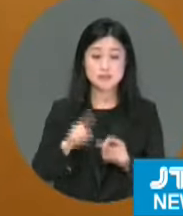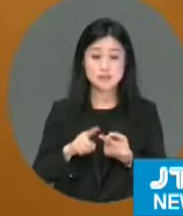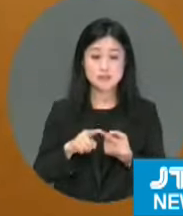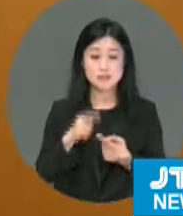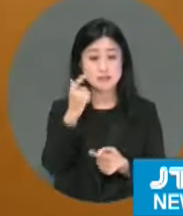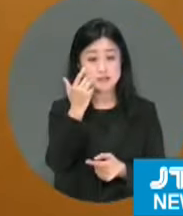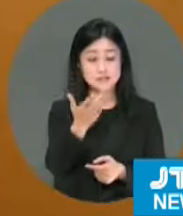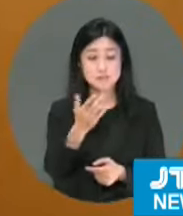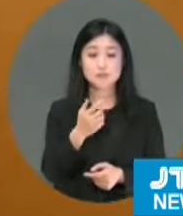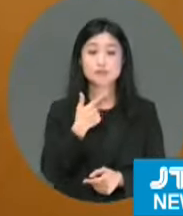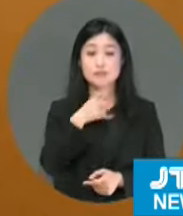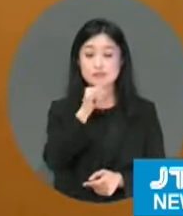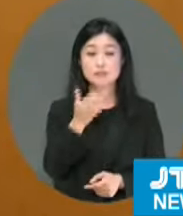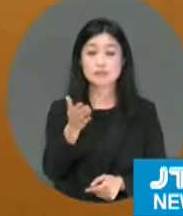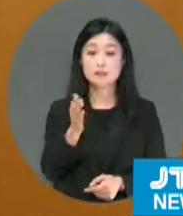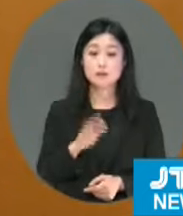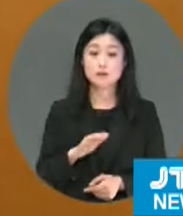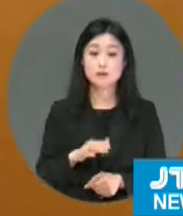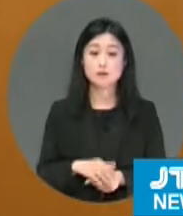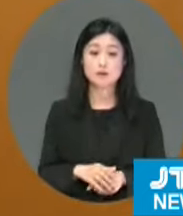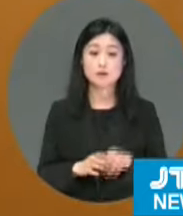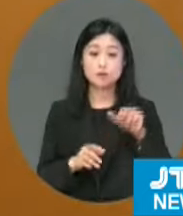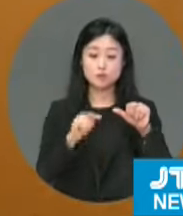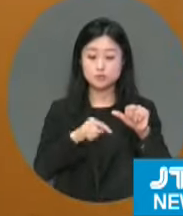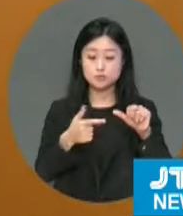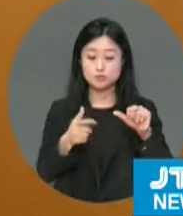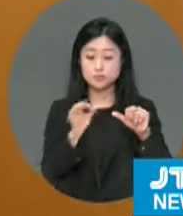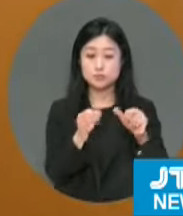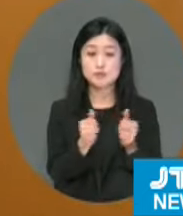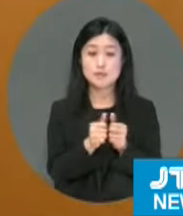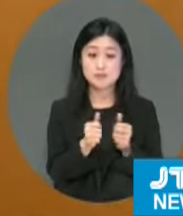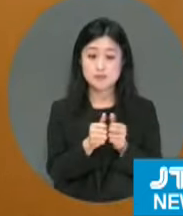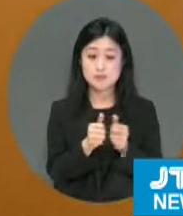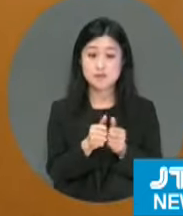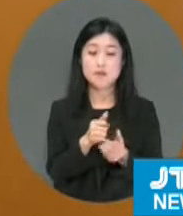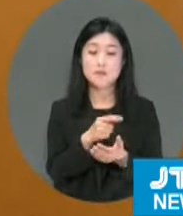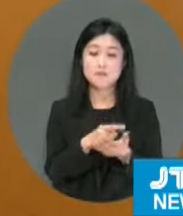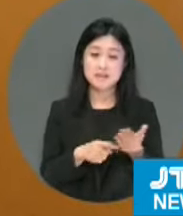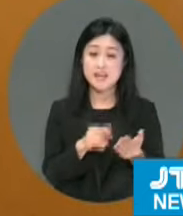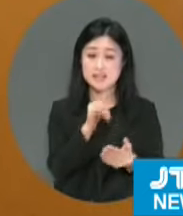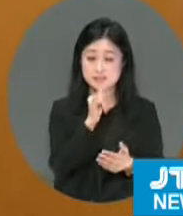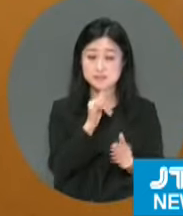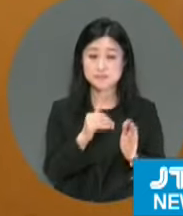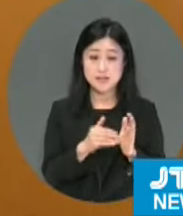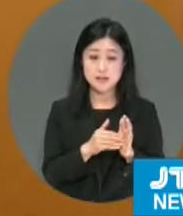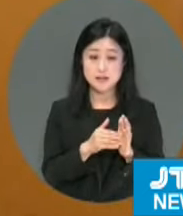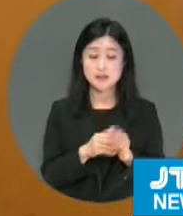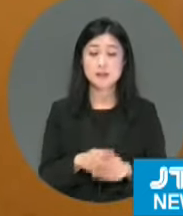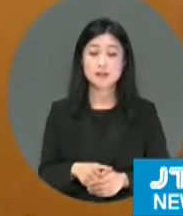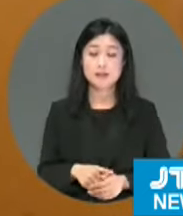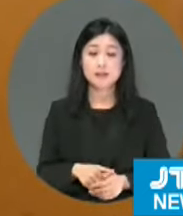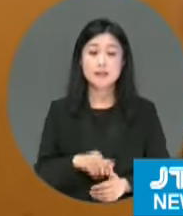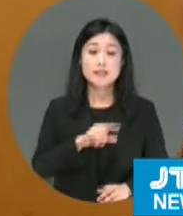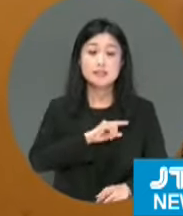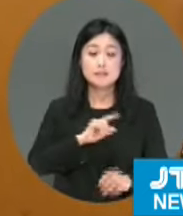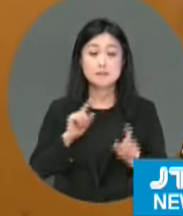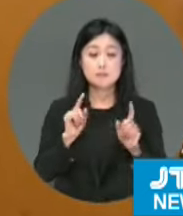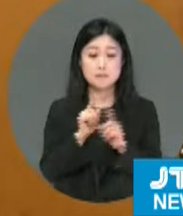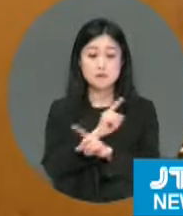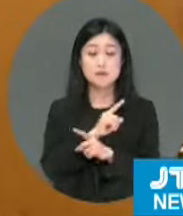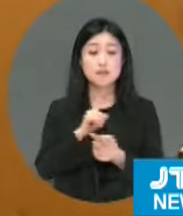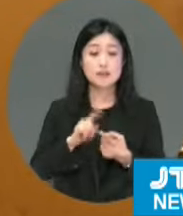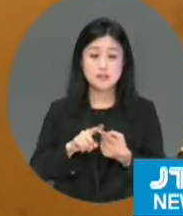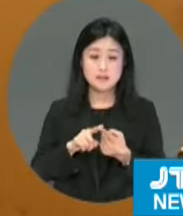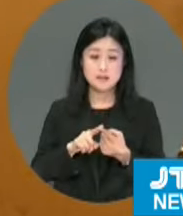정도 말씀드렸습니다. 5.6%가 남성 피해자라는 것을 감안했을 때 명칭 변경에 대한 것을